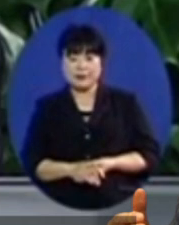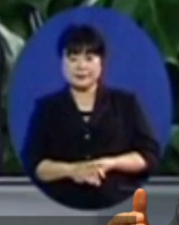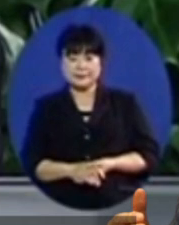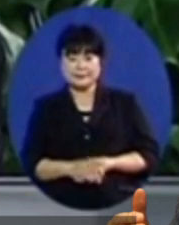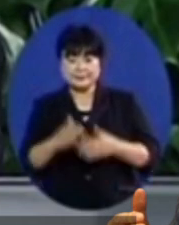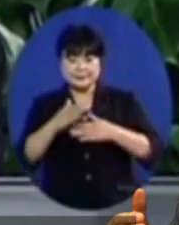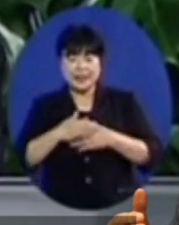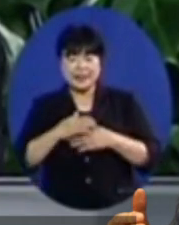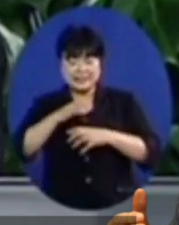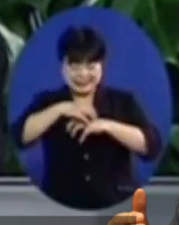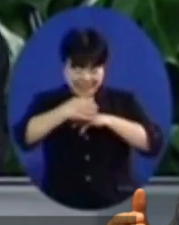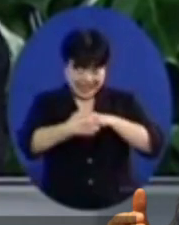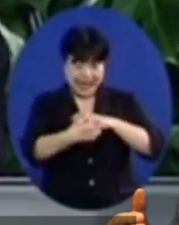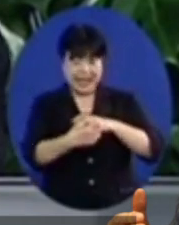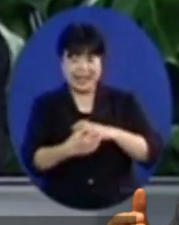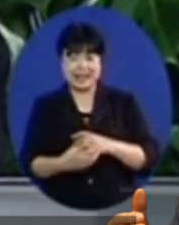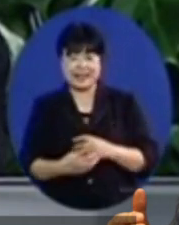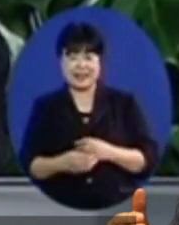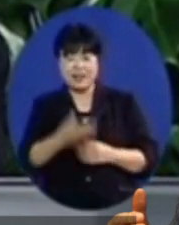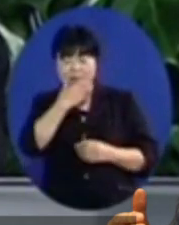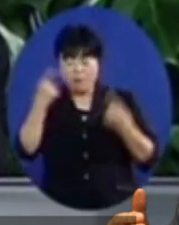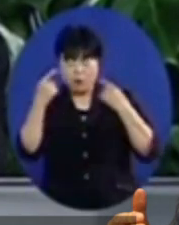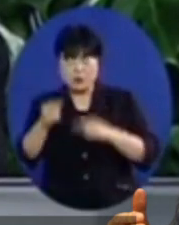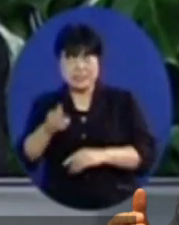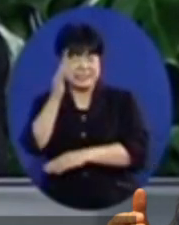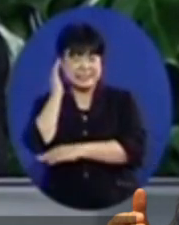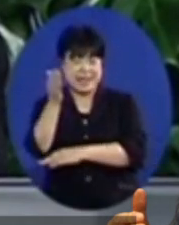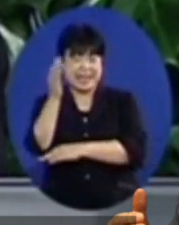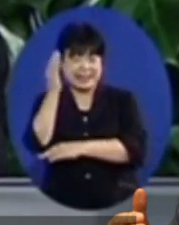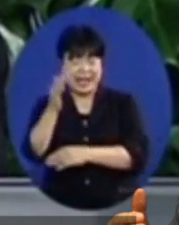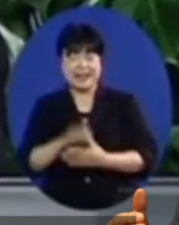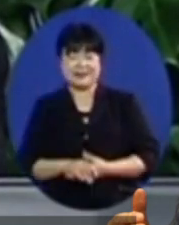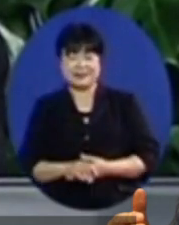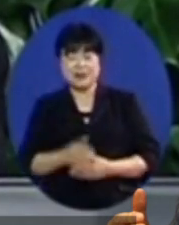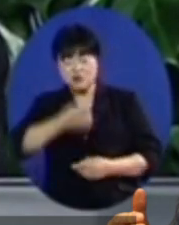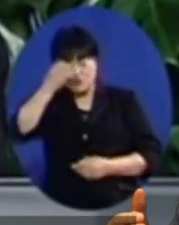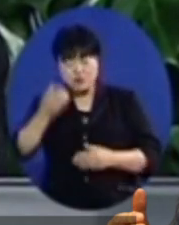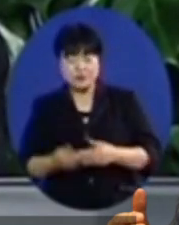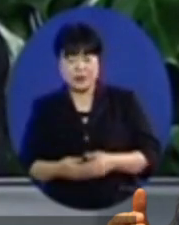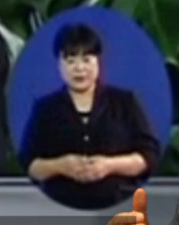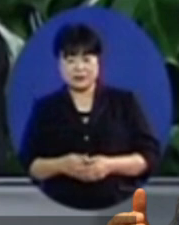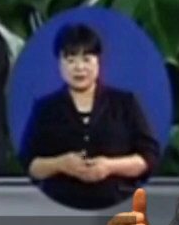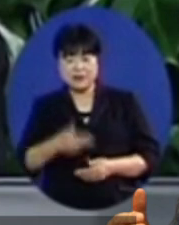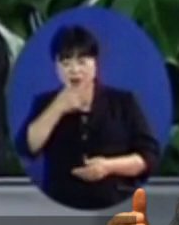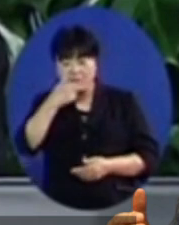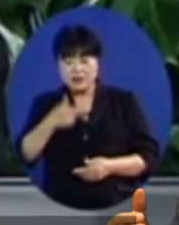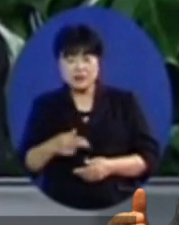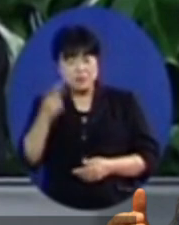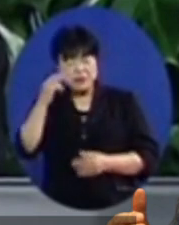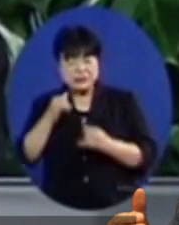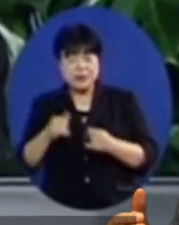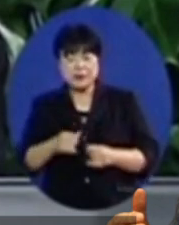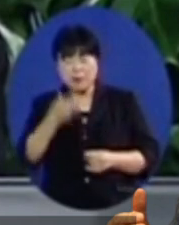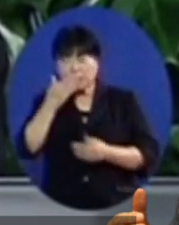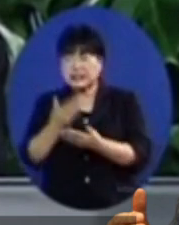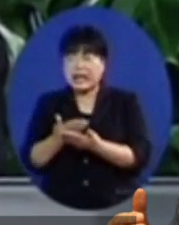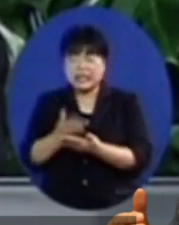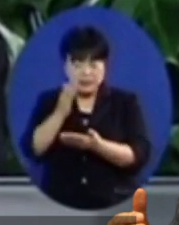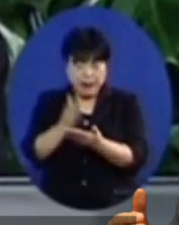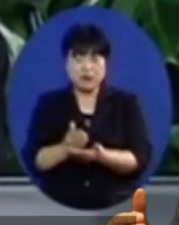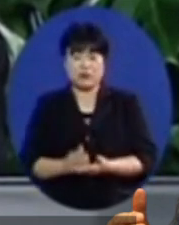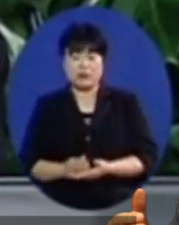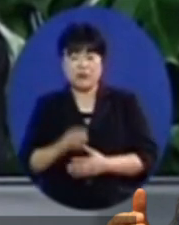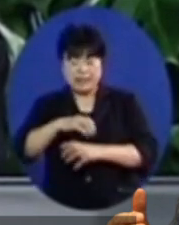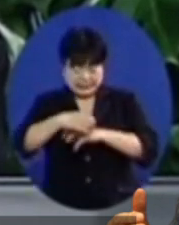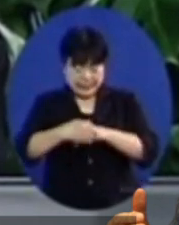난 온 천하에 다니며 만민에게 복음을 증거해야 되겠다. 미국 사람이나 외국 사람에게 얻어먹기만 하지 말고 천하에